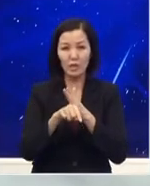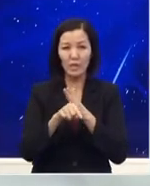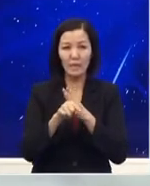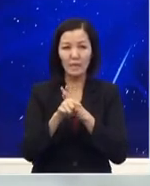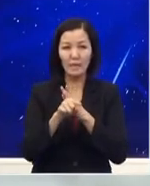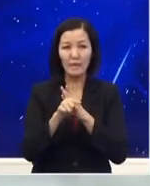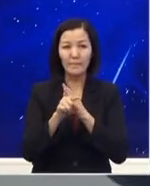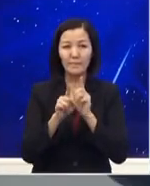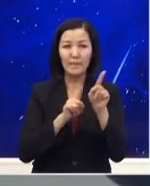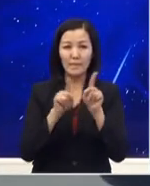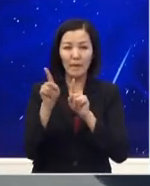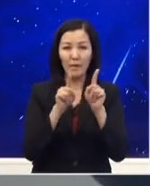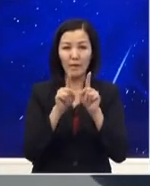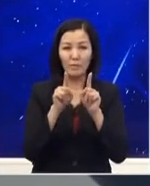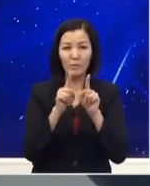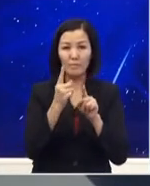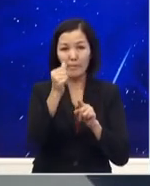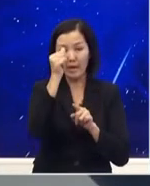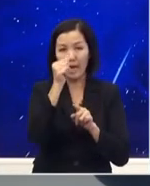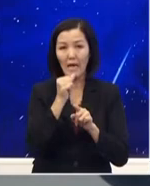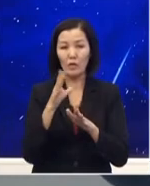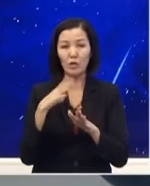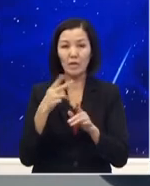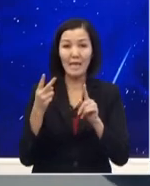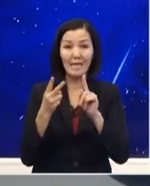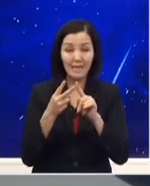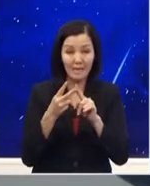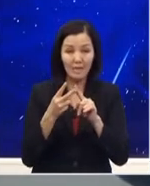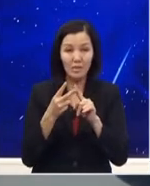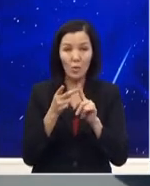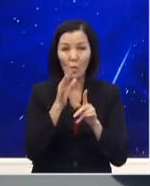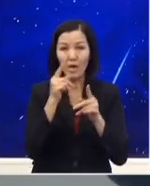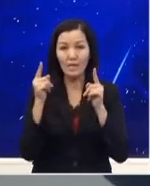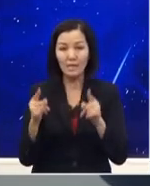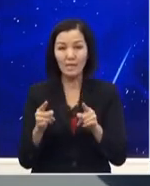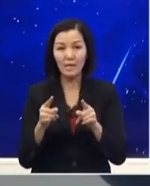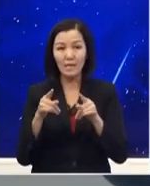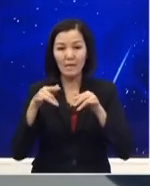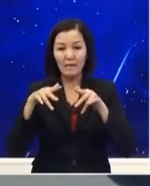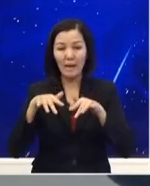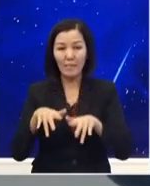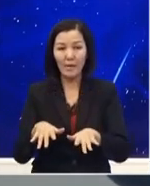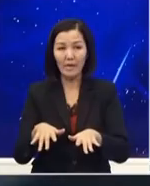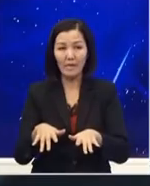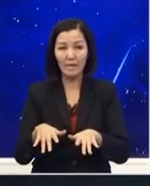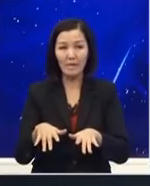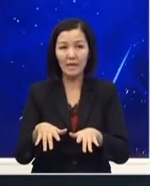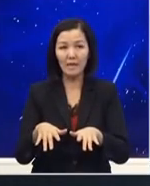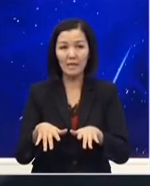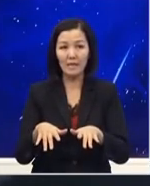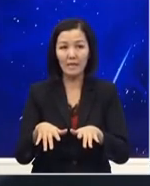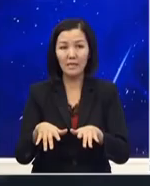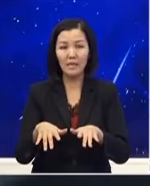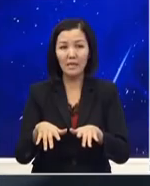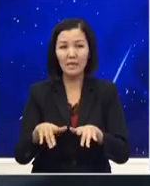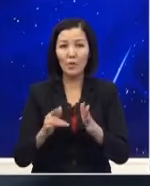өседі, тамырланбайды, ай бойы тұрады. Ал екінші кезекте мынандай тамыр алатын қоректік ортаға салады. Мұнда тамыр